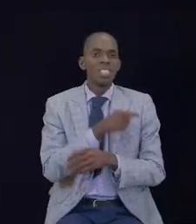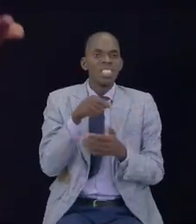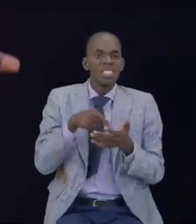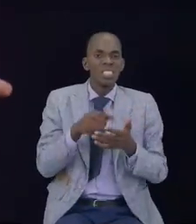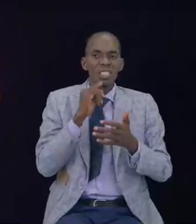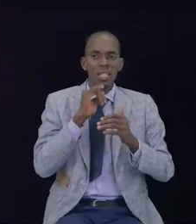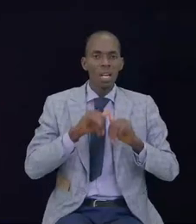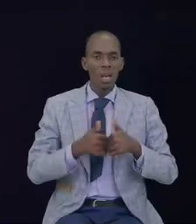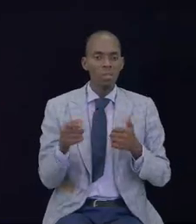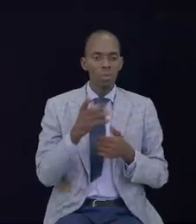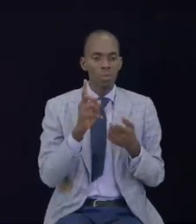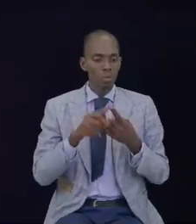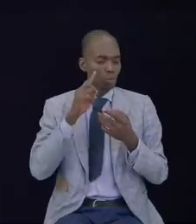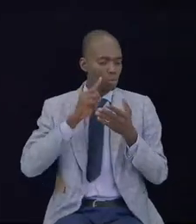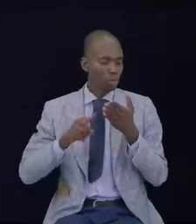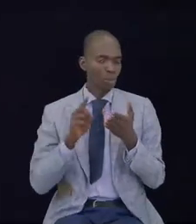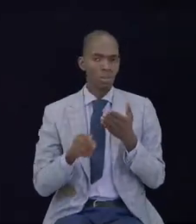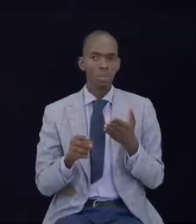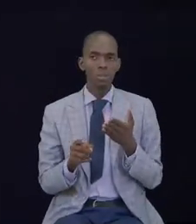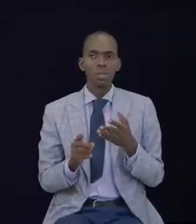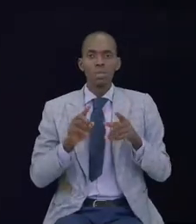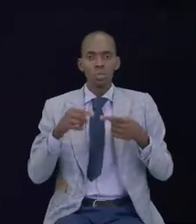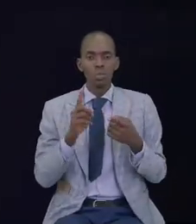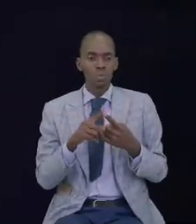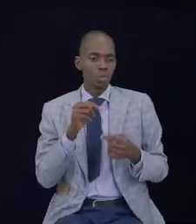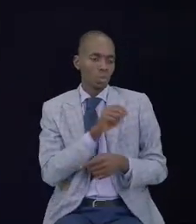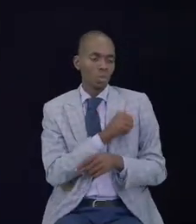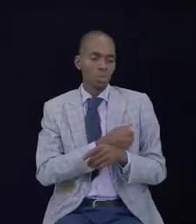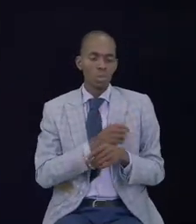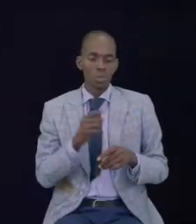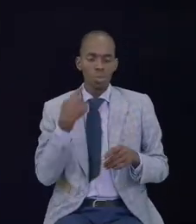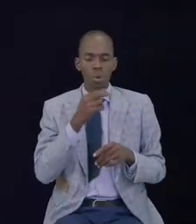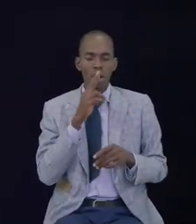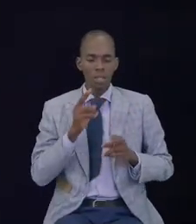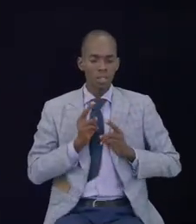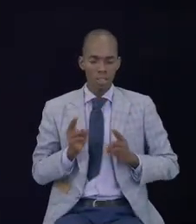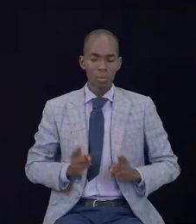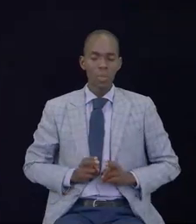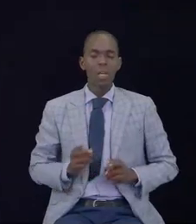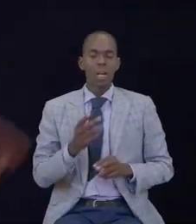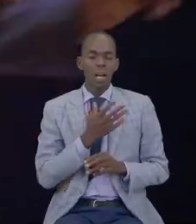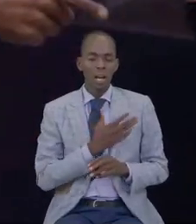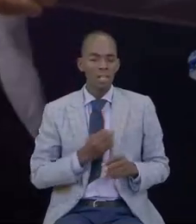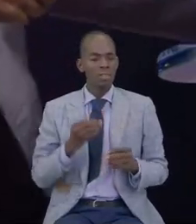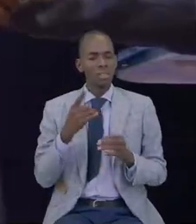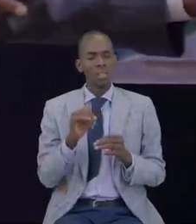vérifier. Va vers cette autorité. Elle est une. Comment tu fais ça comme ça? La Bible dit,